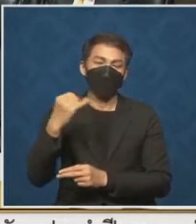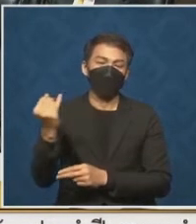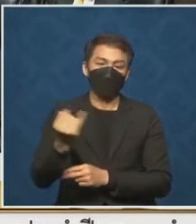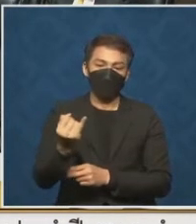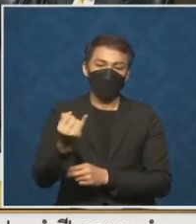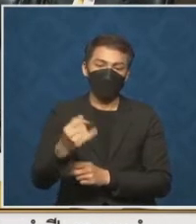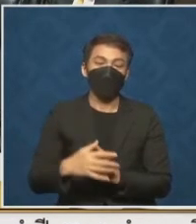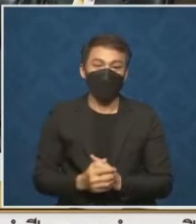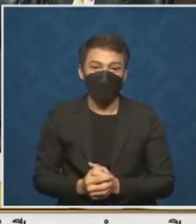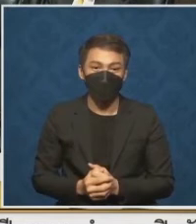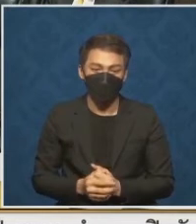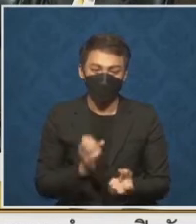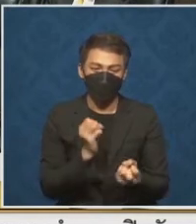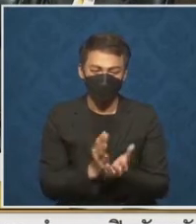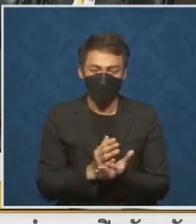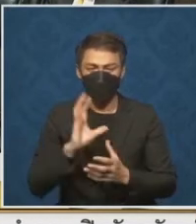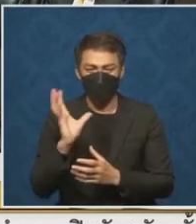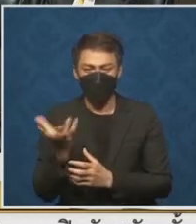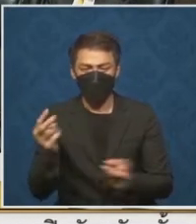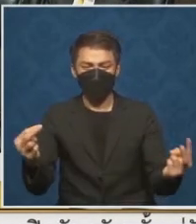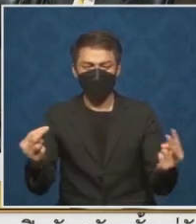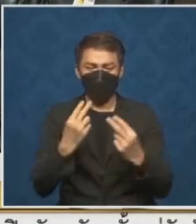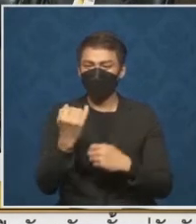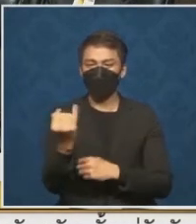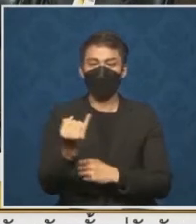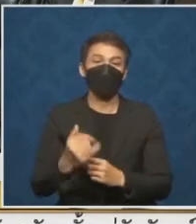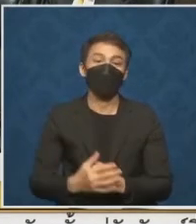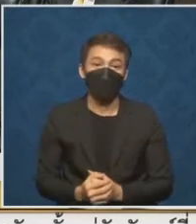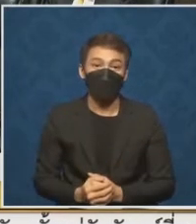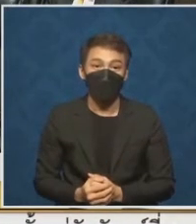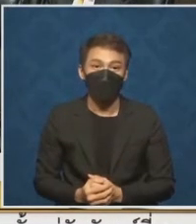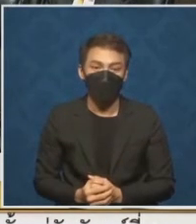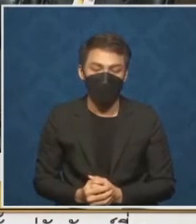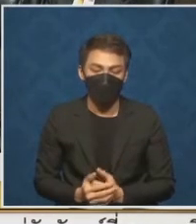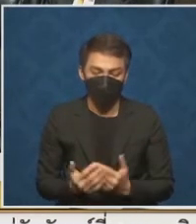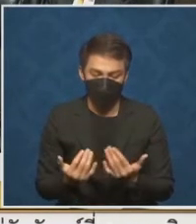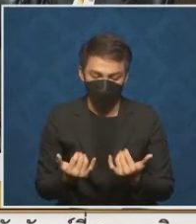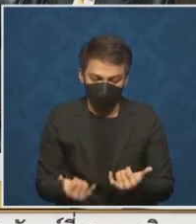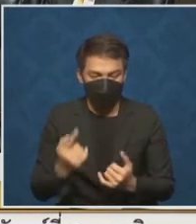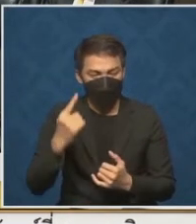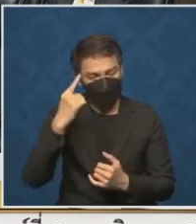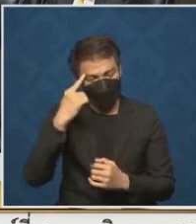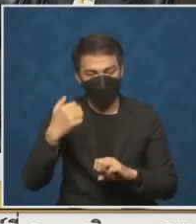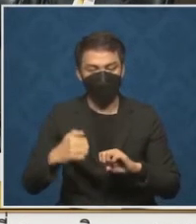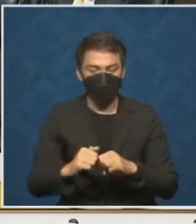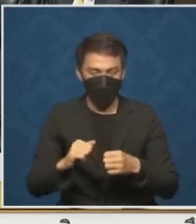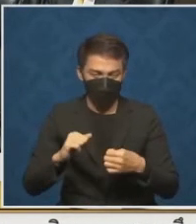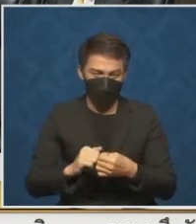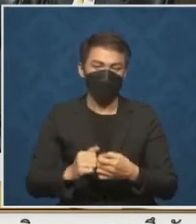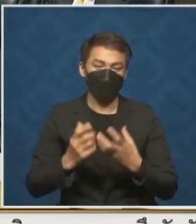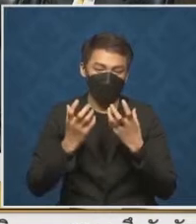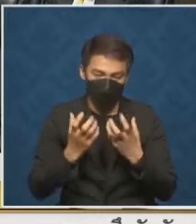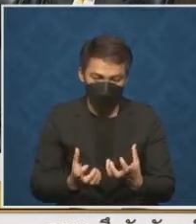เสียหายไปทั่วโลกจึงถือได้ว่าสถานการณ์ขณะนี้เป็นวิกฤตของประเทศ